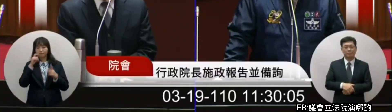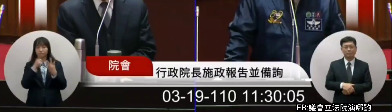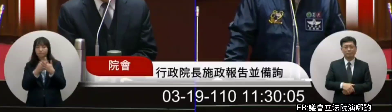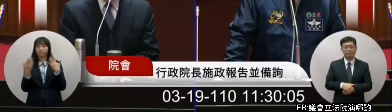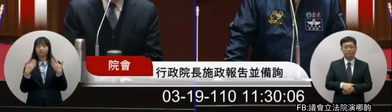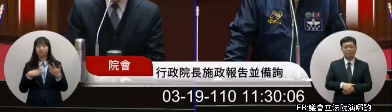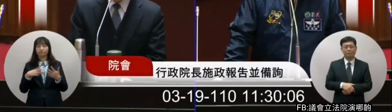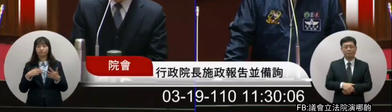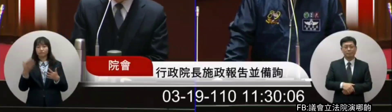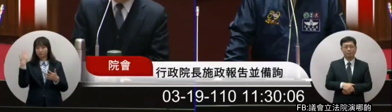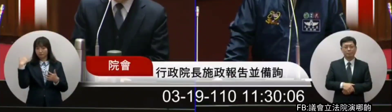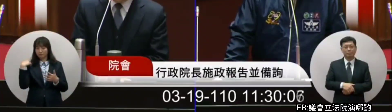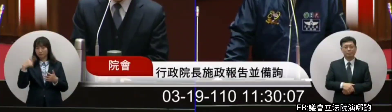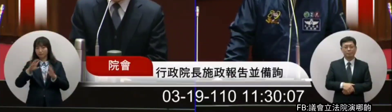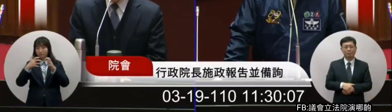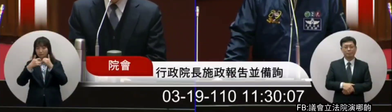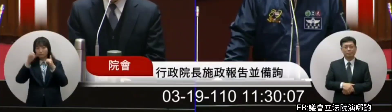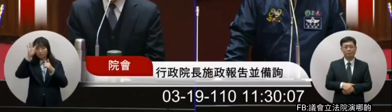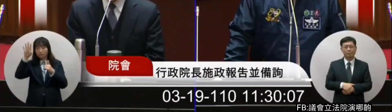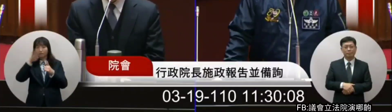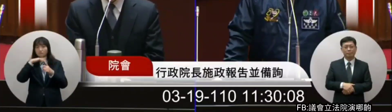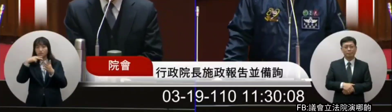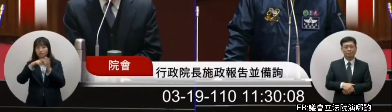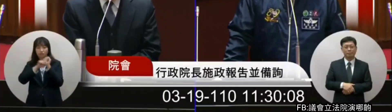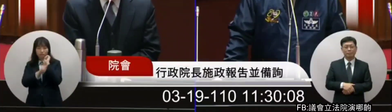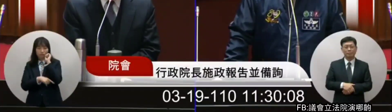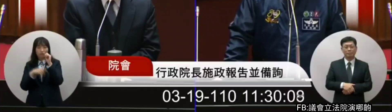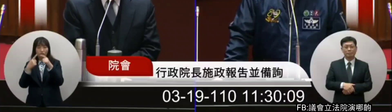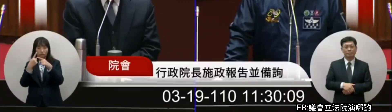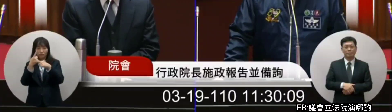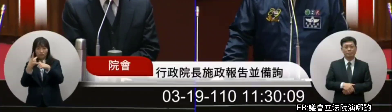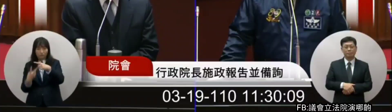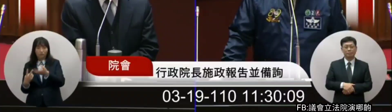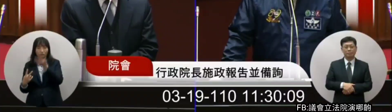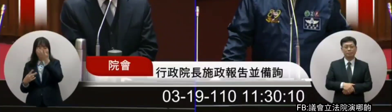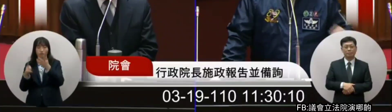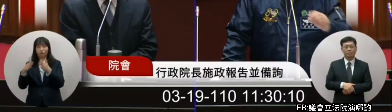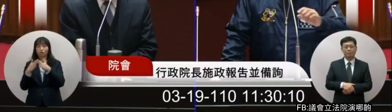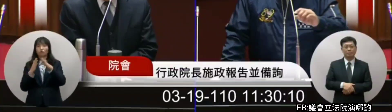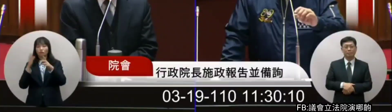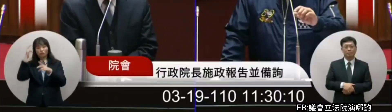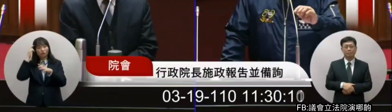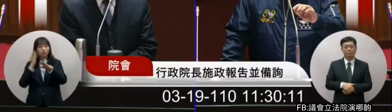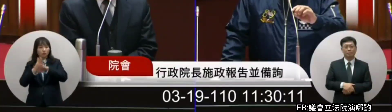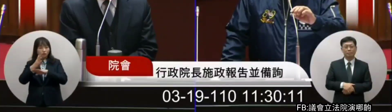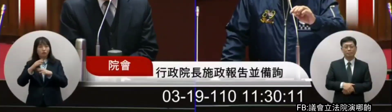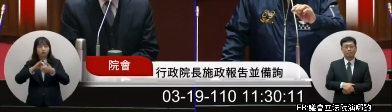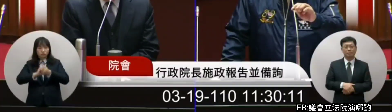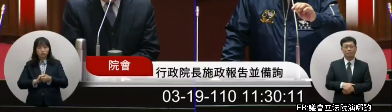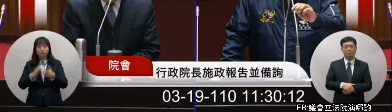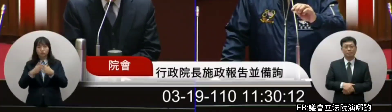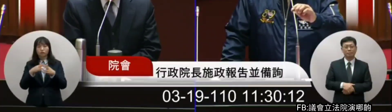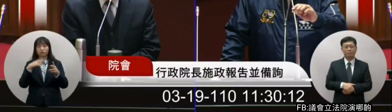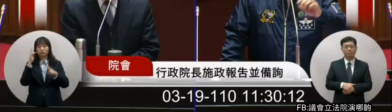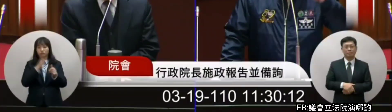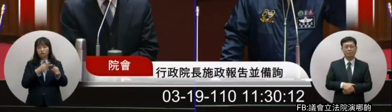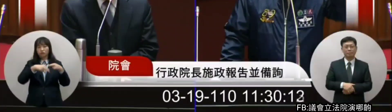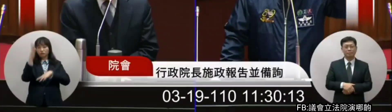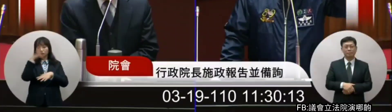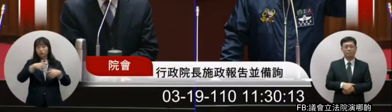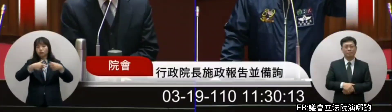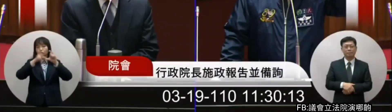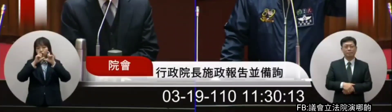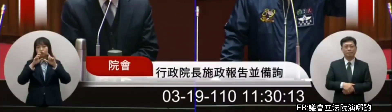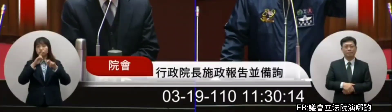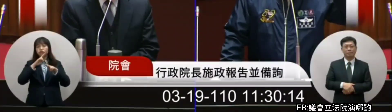楚。当年就是国民党占的立法院人数多数，硬是通过决议要行政机关恢复